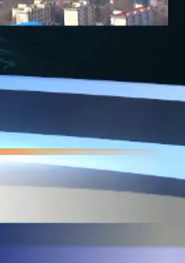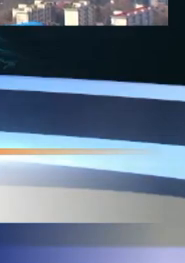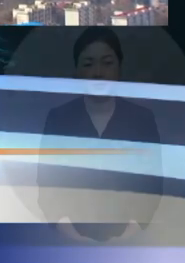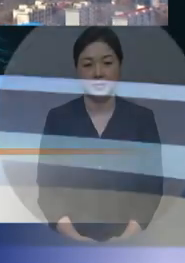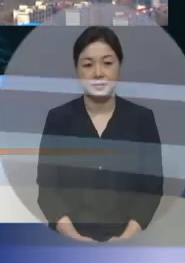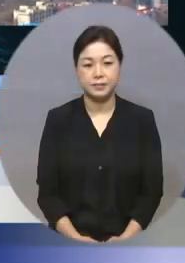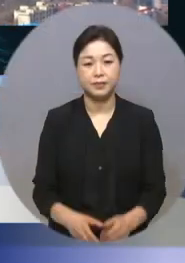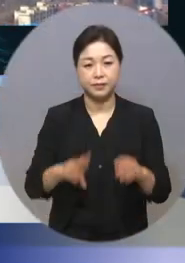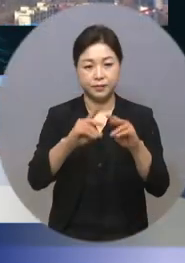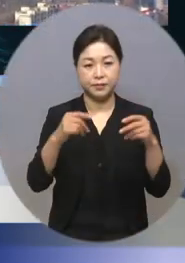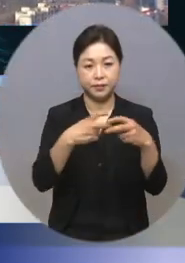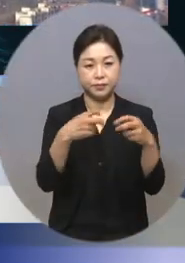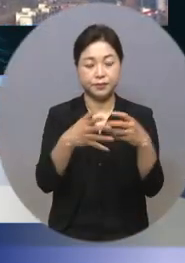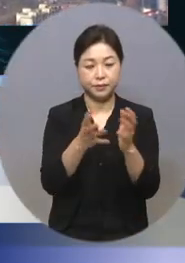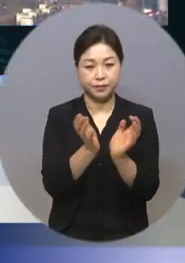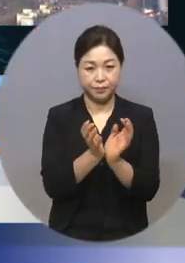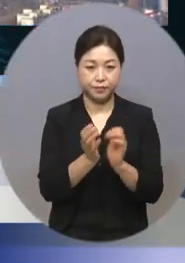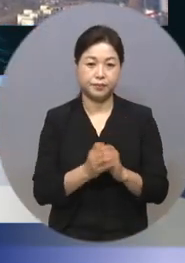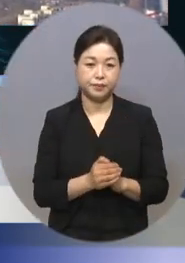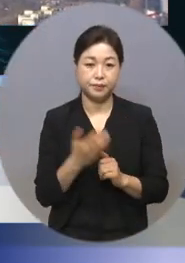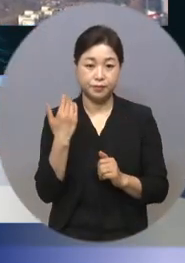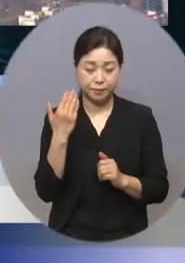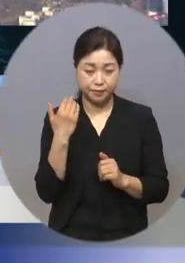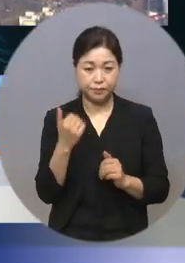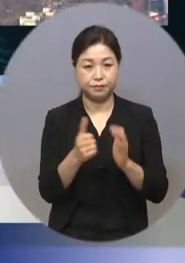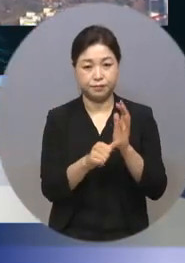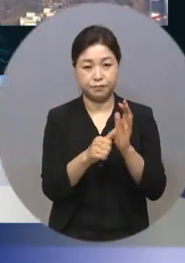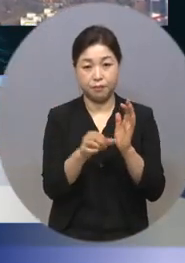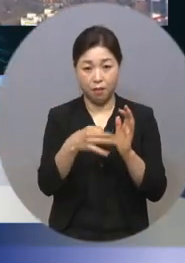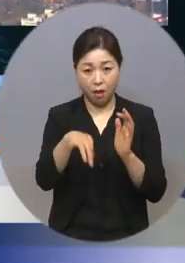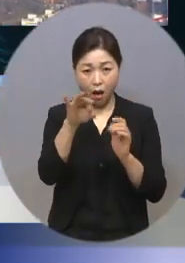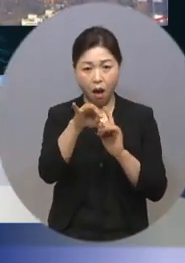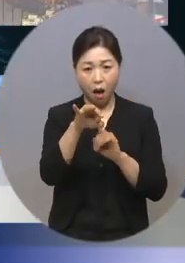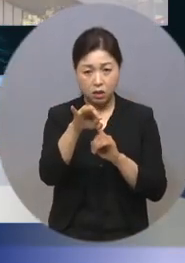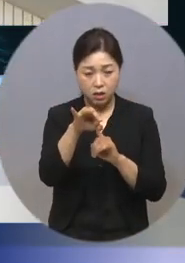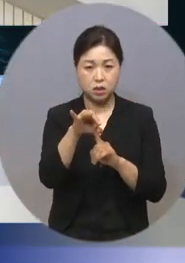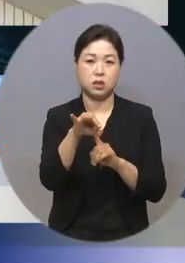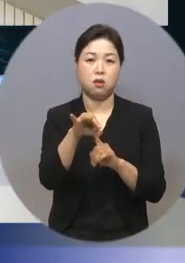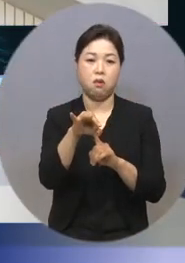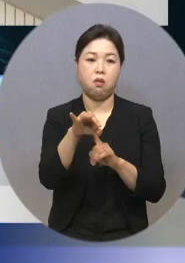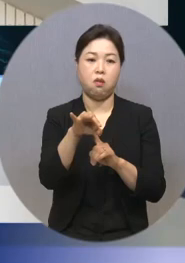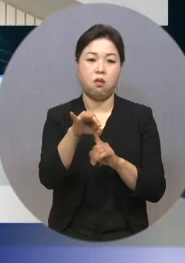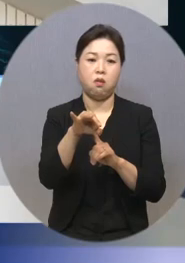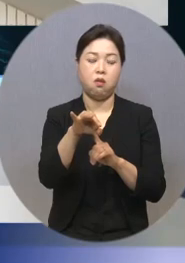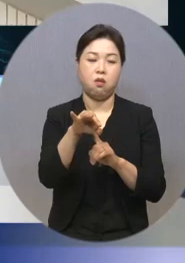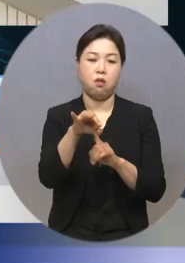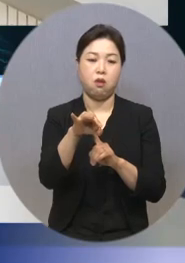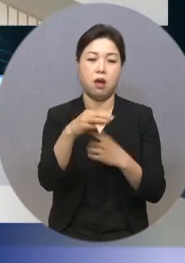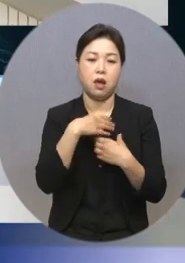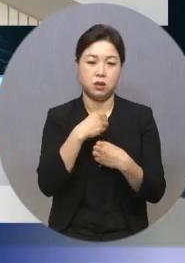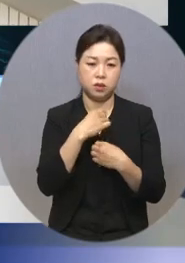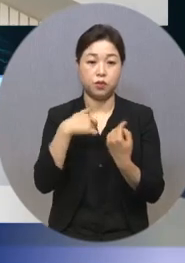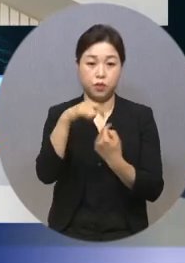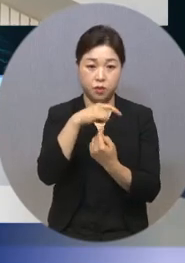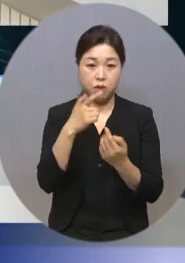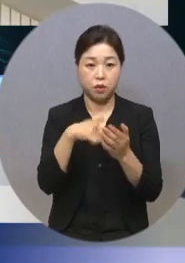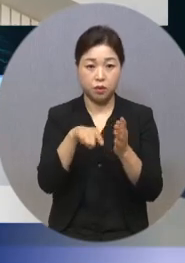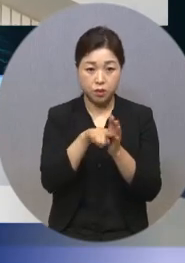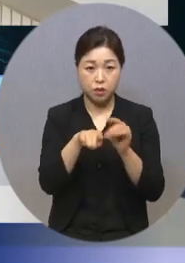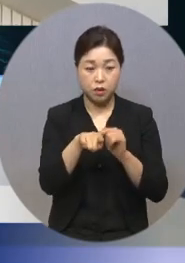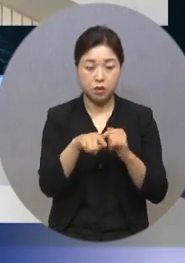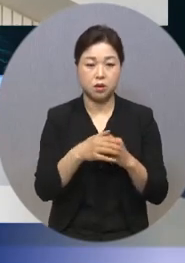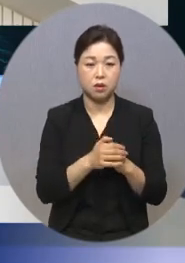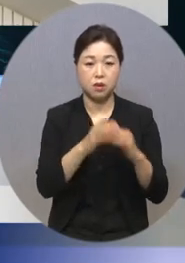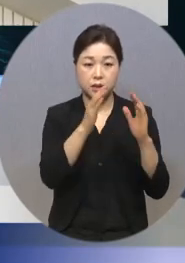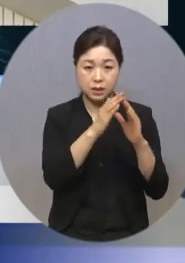국토교통부가 최근 치솟는 물가 안정을 위해 공공임대주택 임대료 동결과 교통요금 인상 억제 에